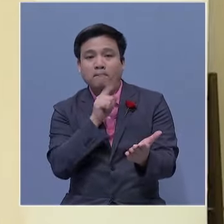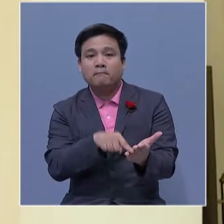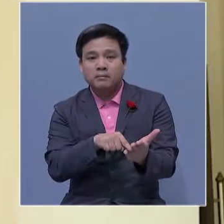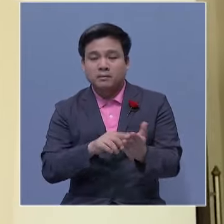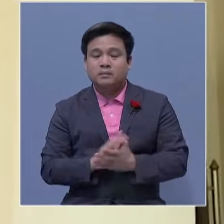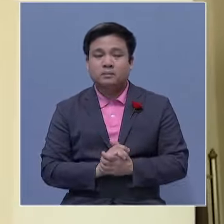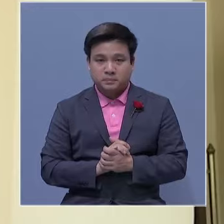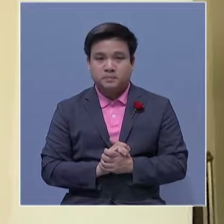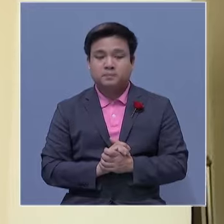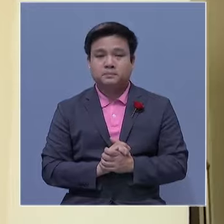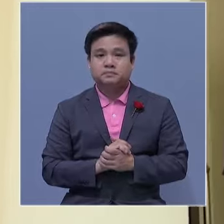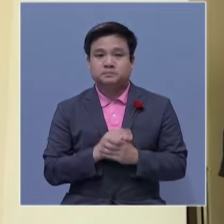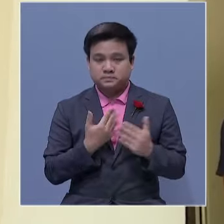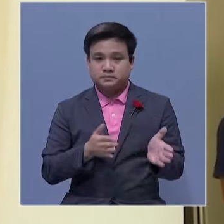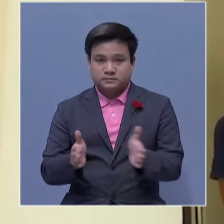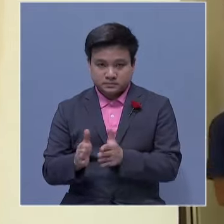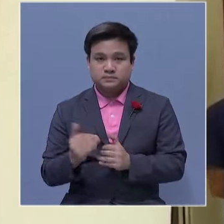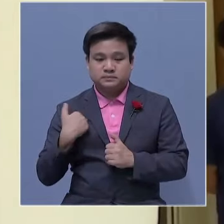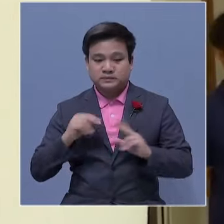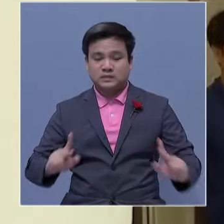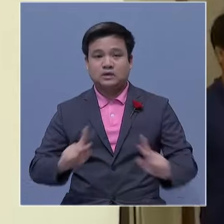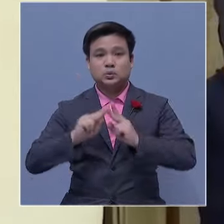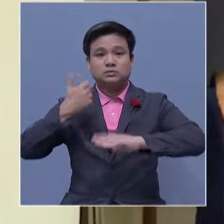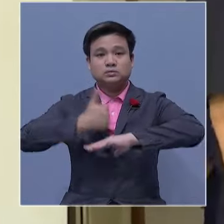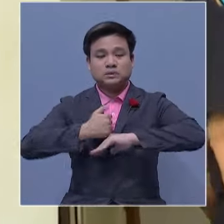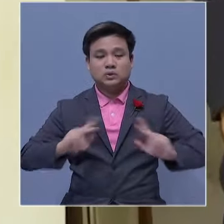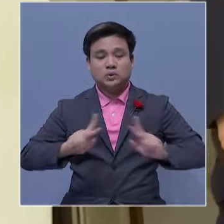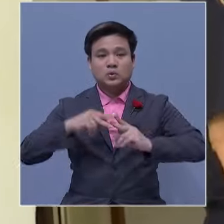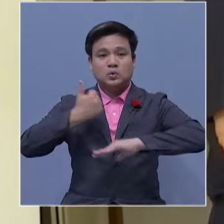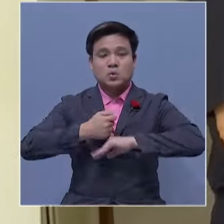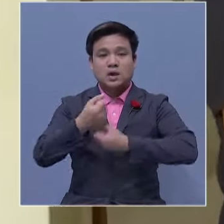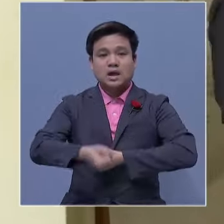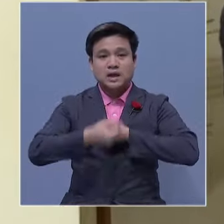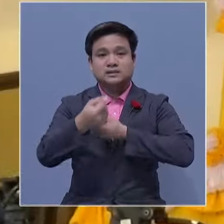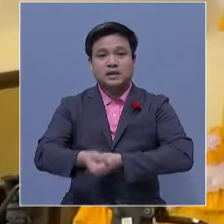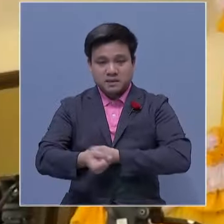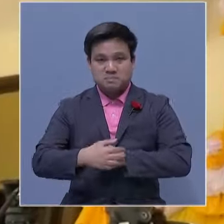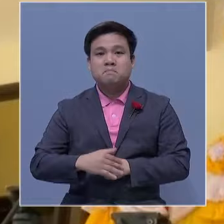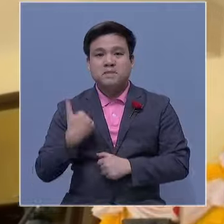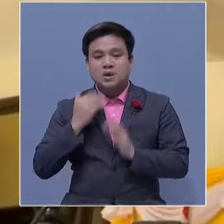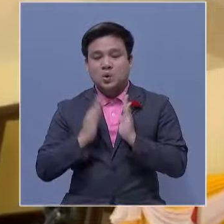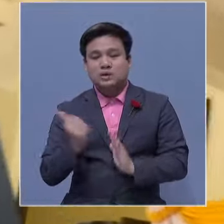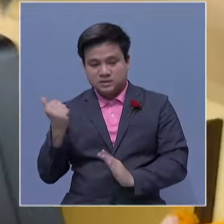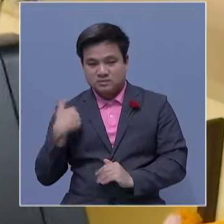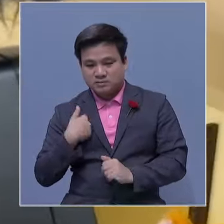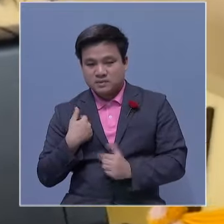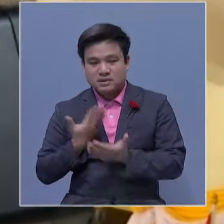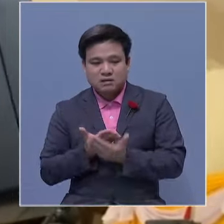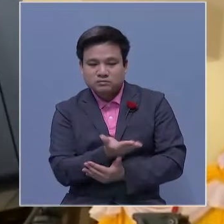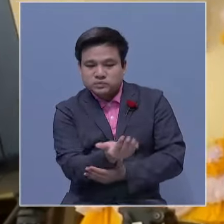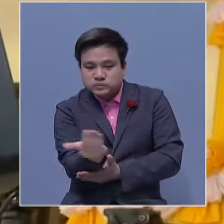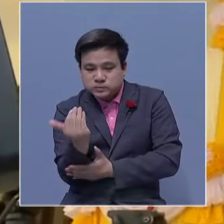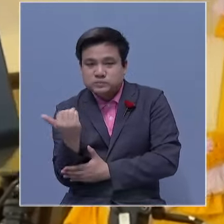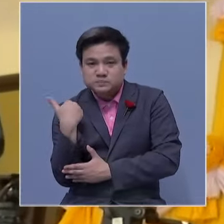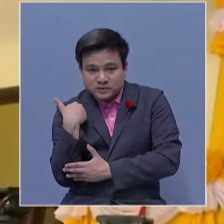ว่ามีหลายกระทรวงถูกตบทรัพย์จากนักร้องเรียนซึ่งหน่วยงานภายในกระทรวงกลาโหมมีถูกตบทรัพย์ด้วยหรือไม่นักข่าวถามแบบนี้